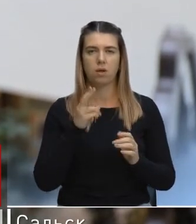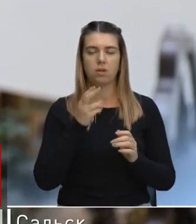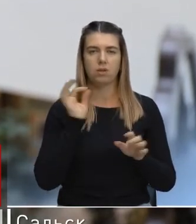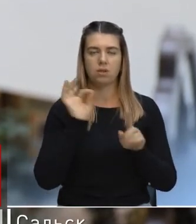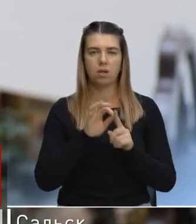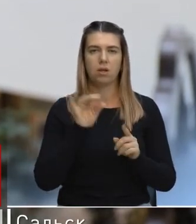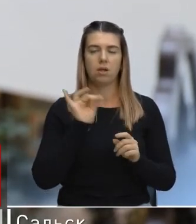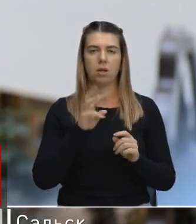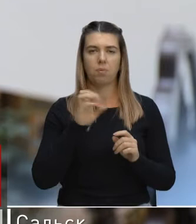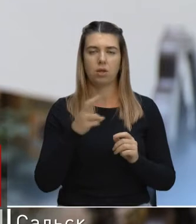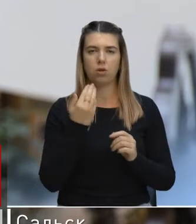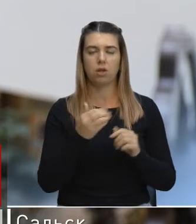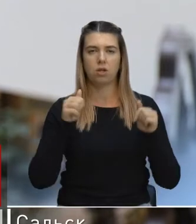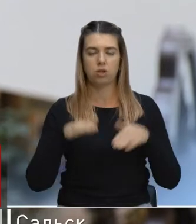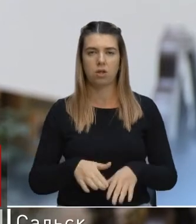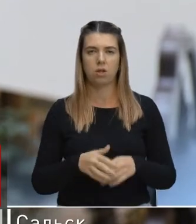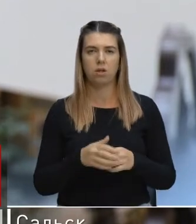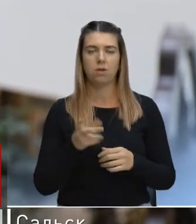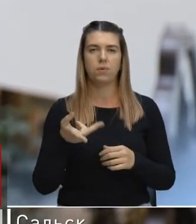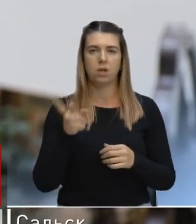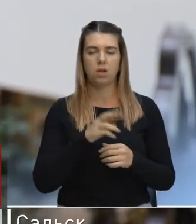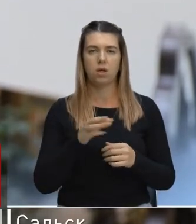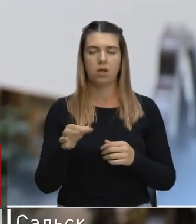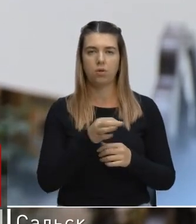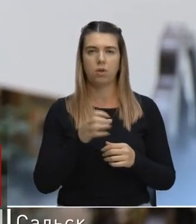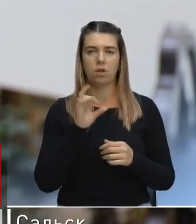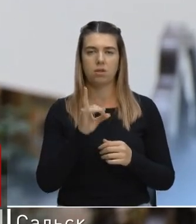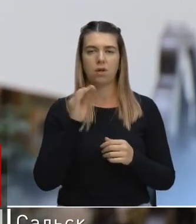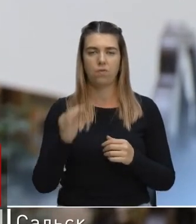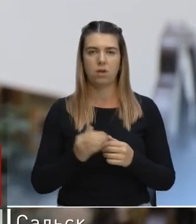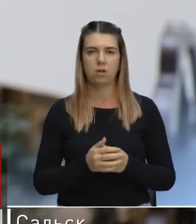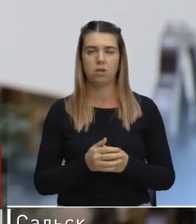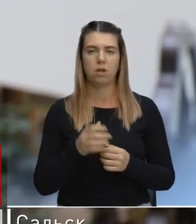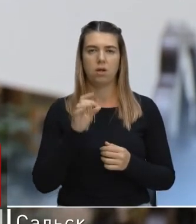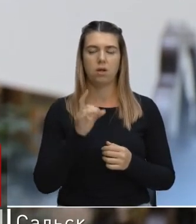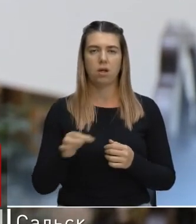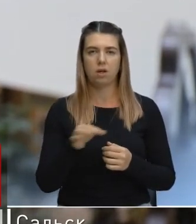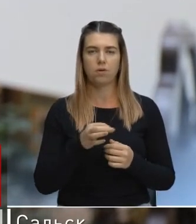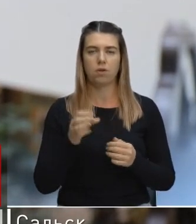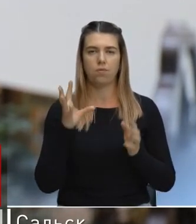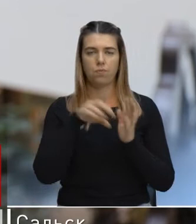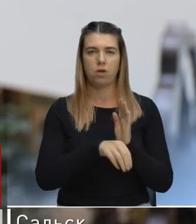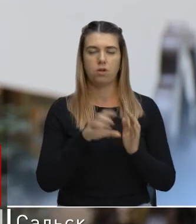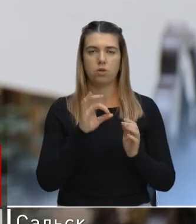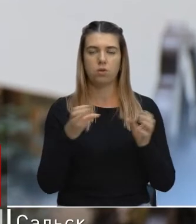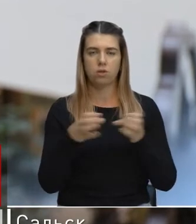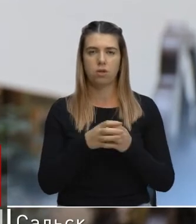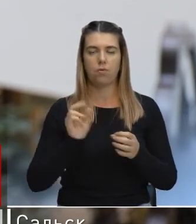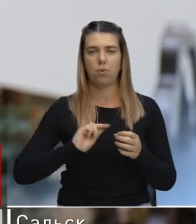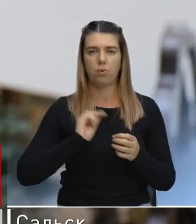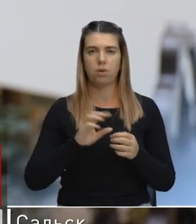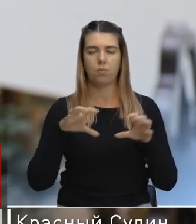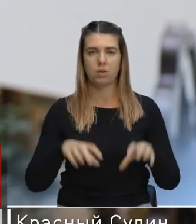целями и методами их решения для регионов Российской Федерации. Региональная составляющая в составе